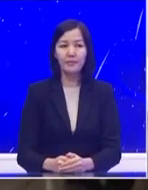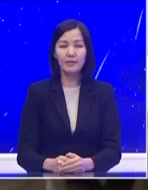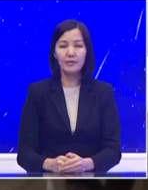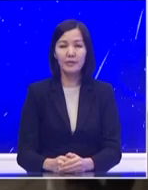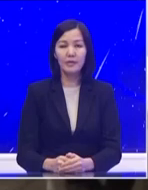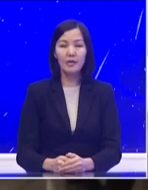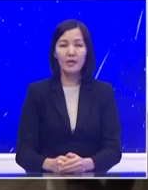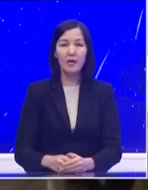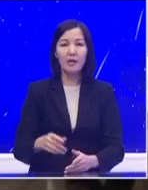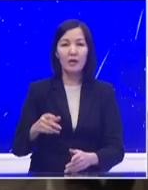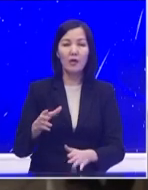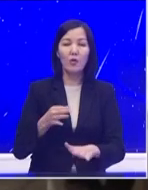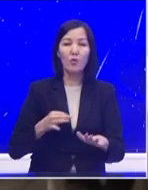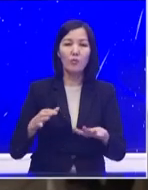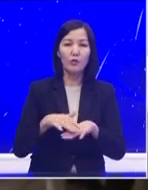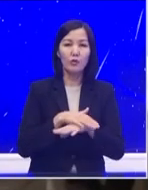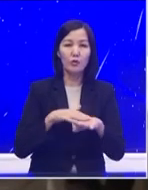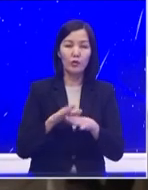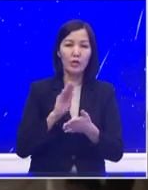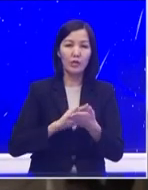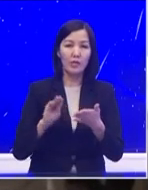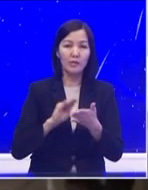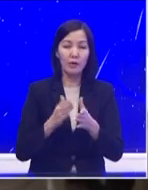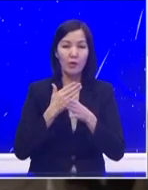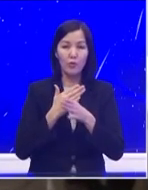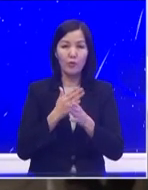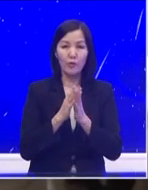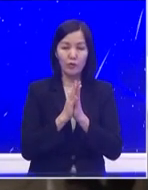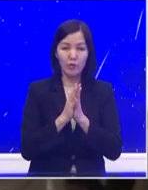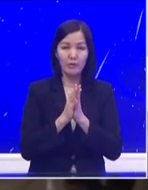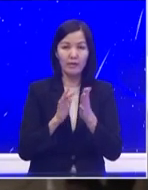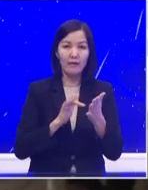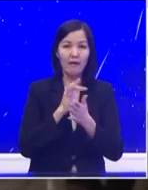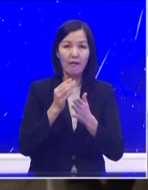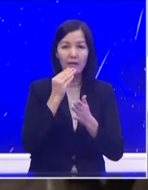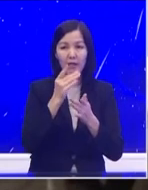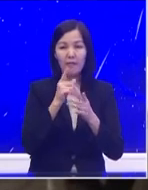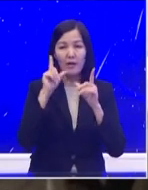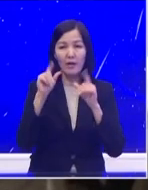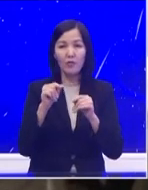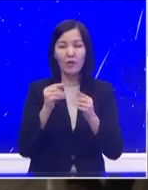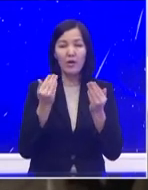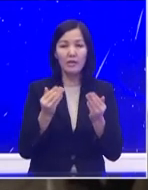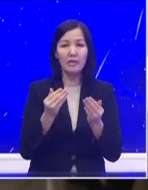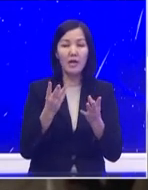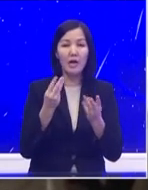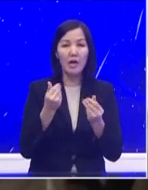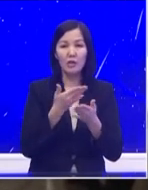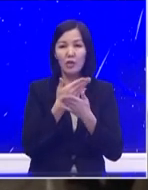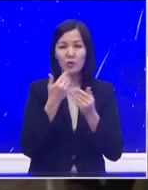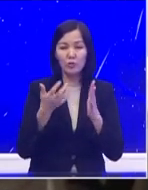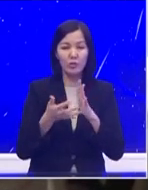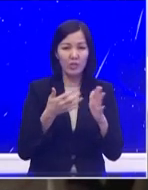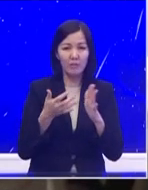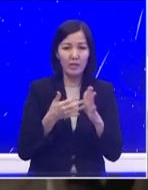Облыс тұрғындарынан жазба хаттар түсіп жатыр, көмек сұрап, себебі қалаға шығып, азық-түлік алуға, маска алуға әзірге жағдайлары жетпейтін